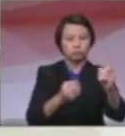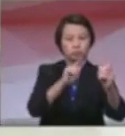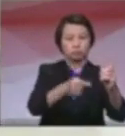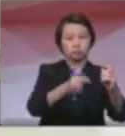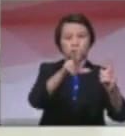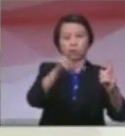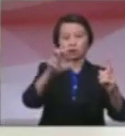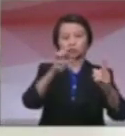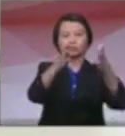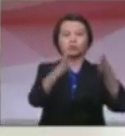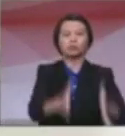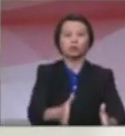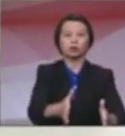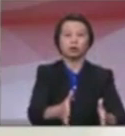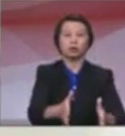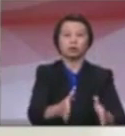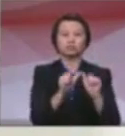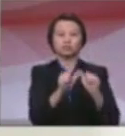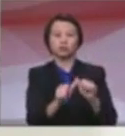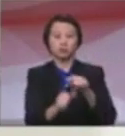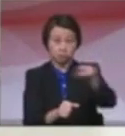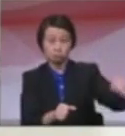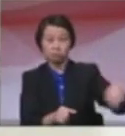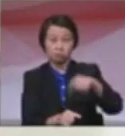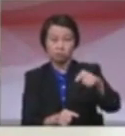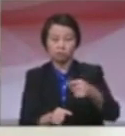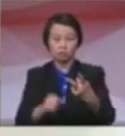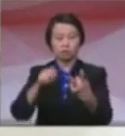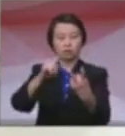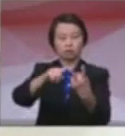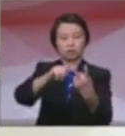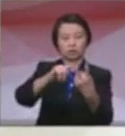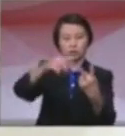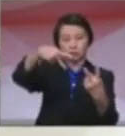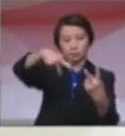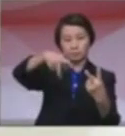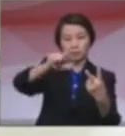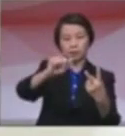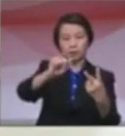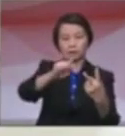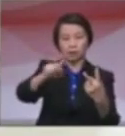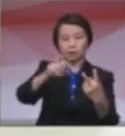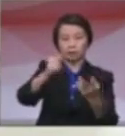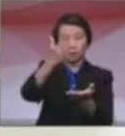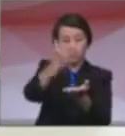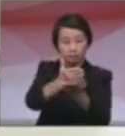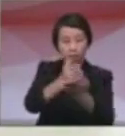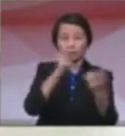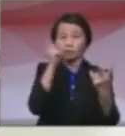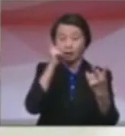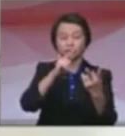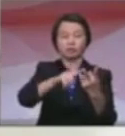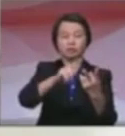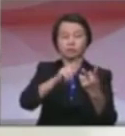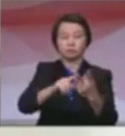penduduk. Manakala bagi PKPD Plaza Hentian Kajang akan melibatkan seramai